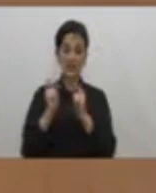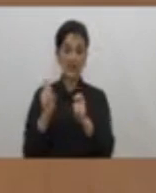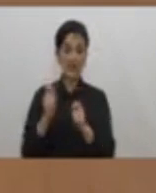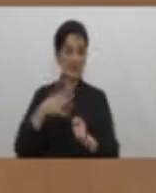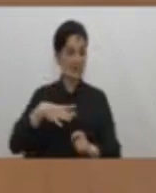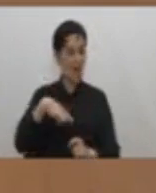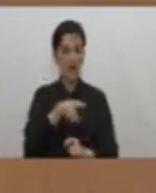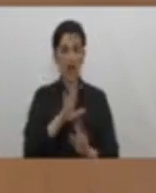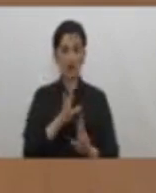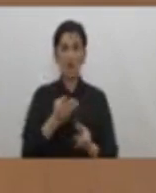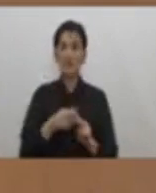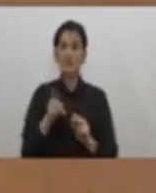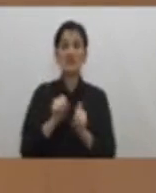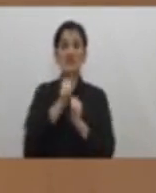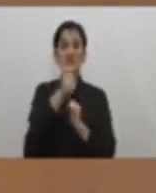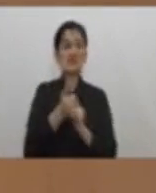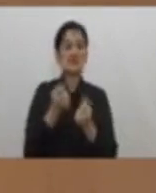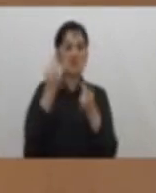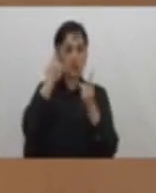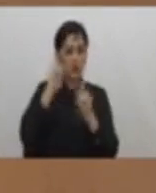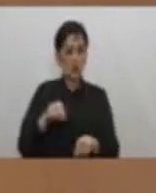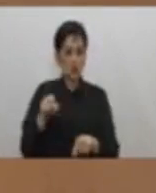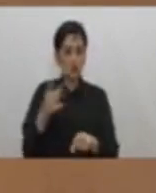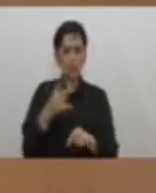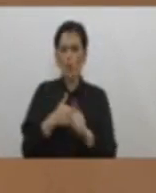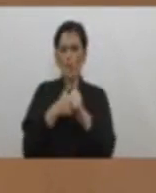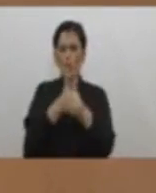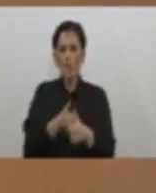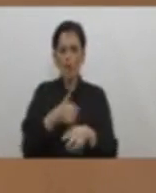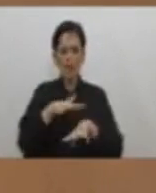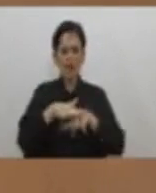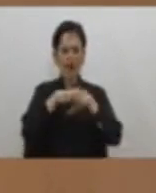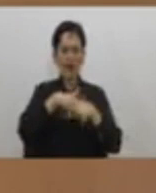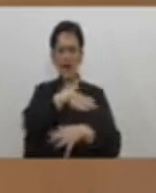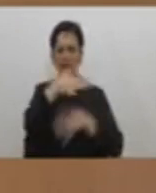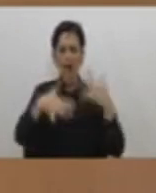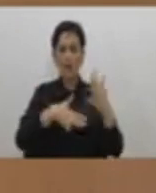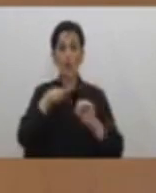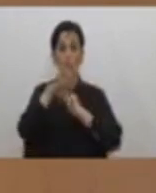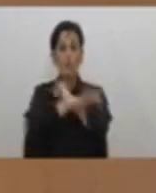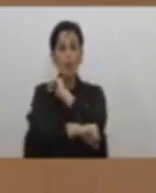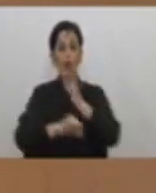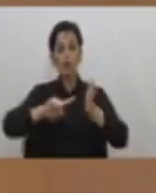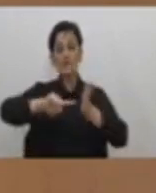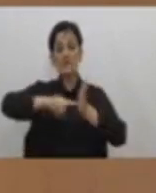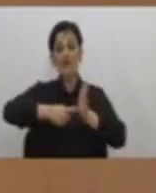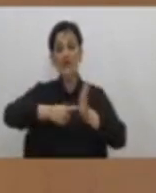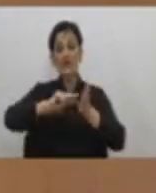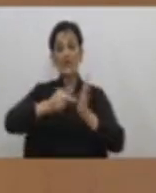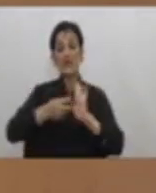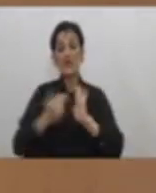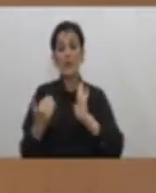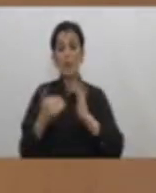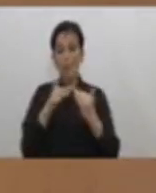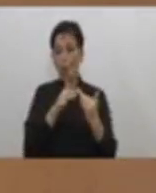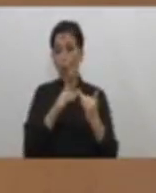ეს საიდანღაც წინას არიცოდნენ, ამას უნდა მოყოლოდა შემდეგ აქციები არეულობა და ბოლო წერტილი ამ გეგმის არის ომი,